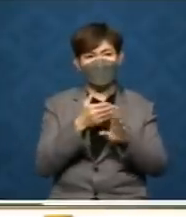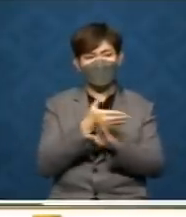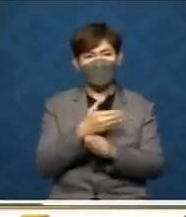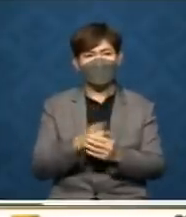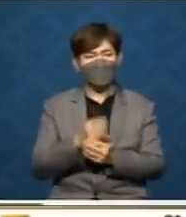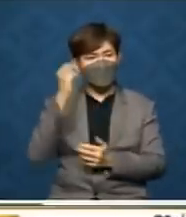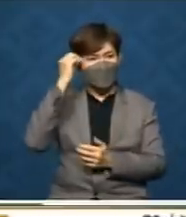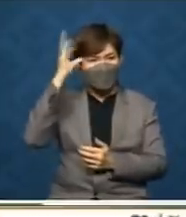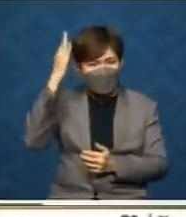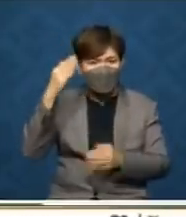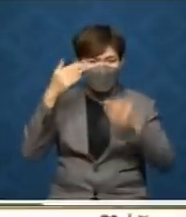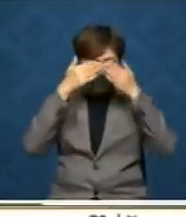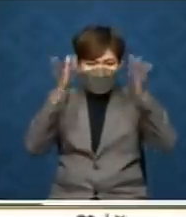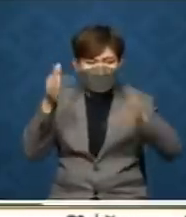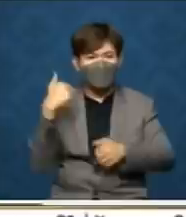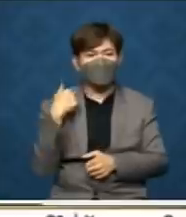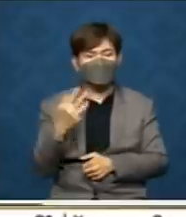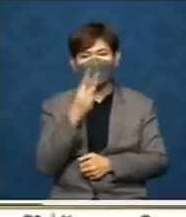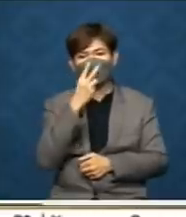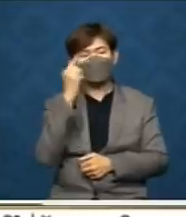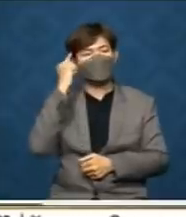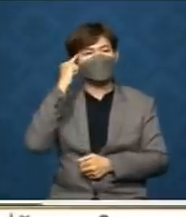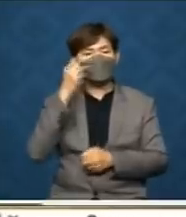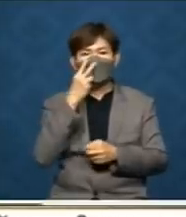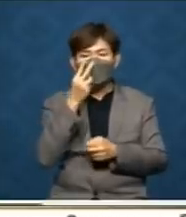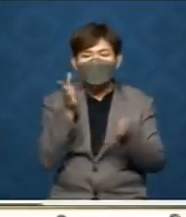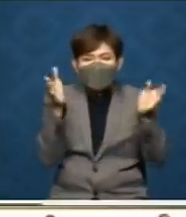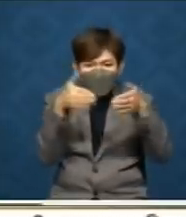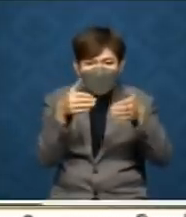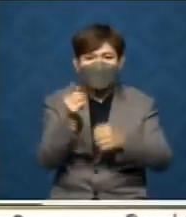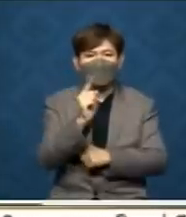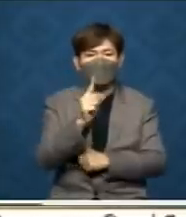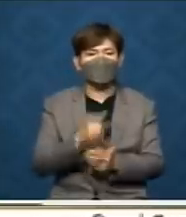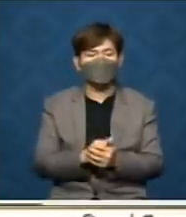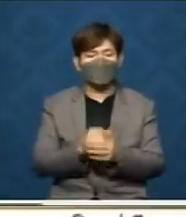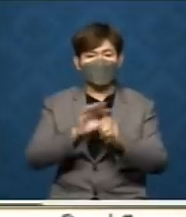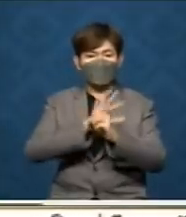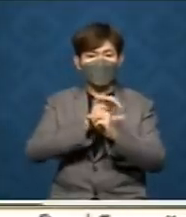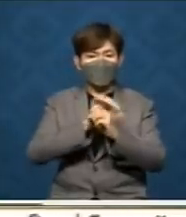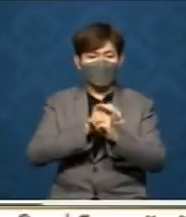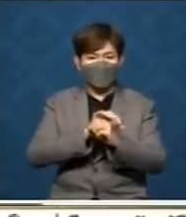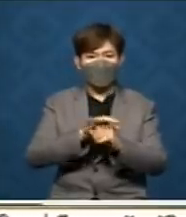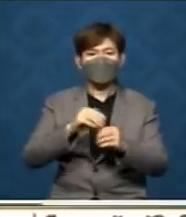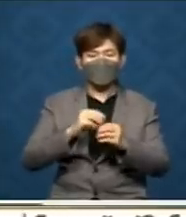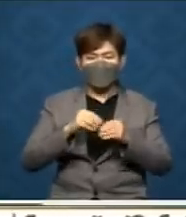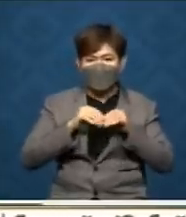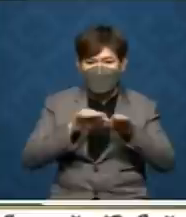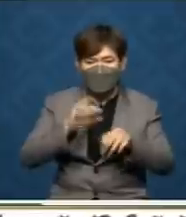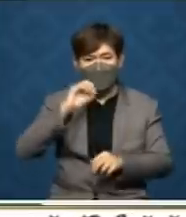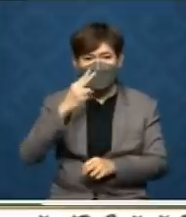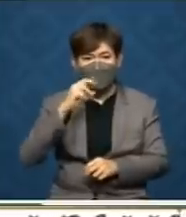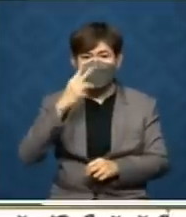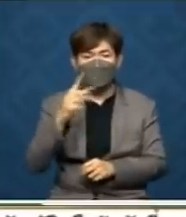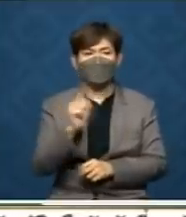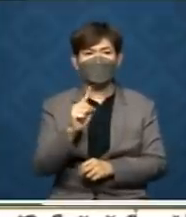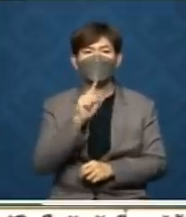วิชัยรัตน์คือยังไงท่านมองไม่ออกมองการไม่ไกลไงว่าโควิชมันจะมาอีกเมื่อไหร่ถามนายกถามเรื่อง